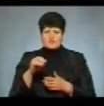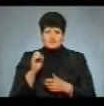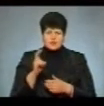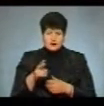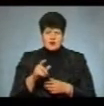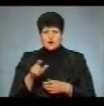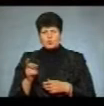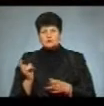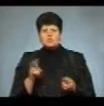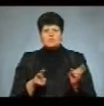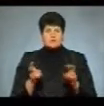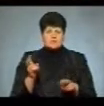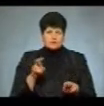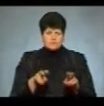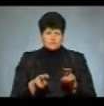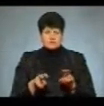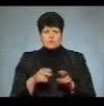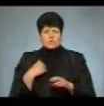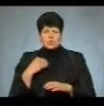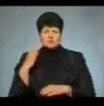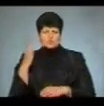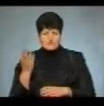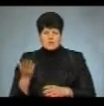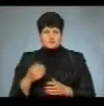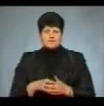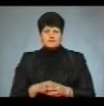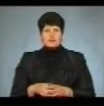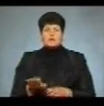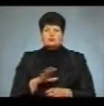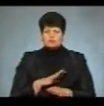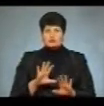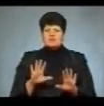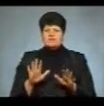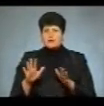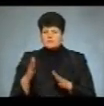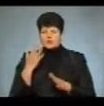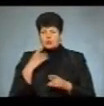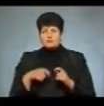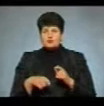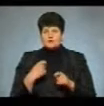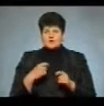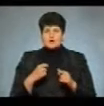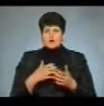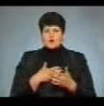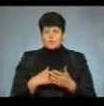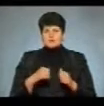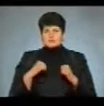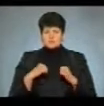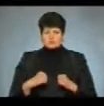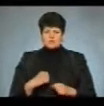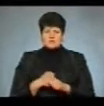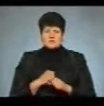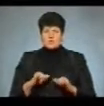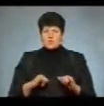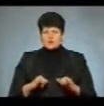які приходили на голосування. Були випадки, коли порушувалися громадський спокій, вчинялися хуліганські